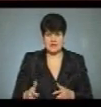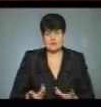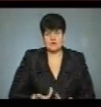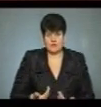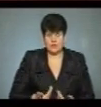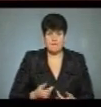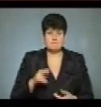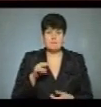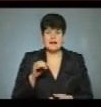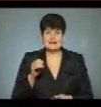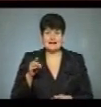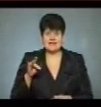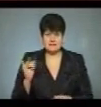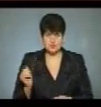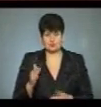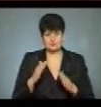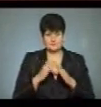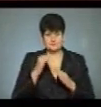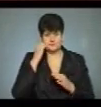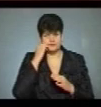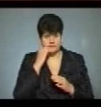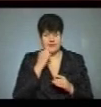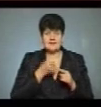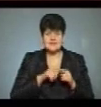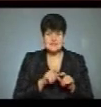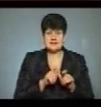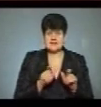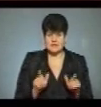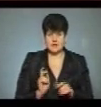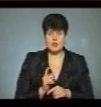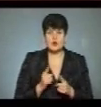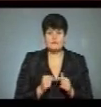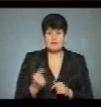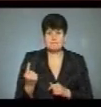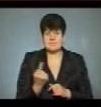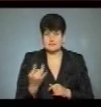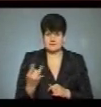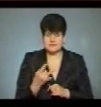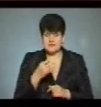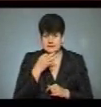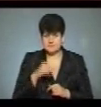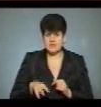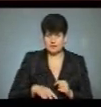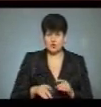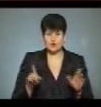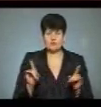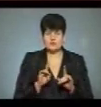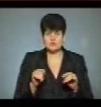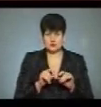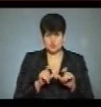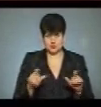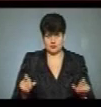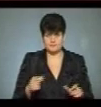обласному геріатричному пансіонаті. Такий захід у геріатричному будинку організували вперше, повідомив директор музичної школи Василь Коваль.